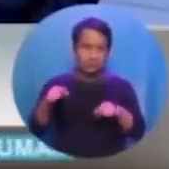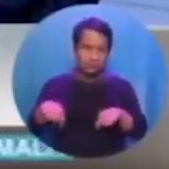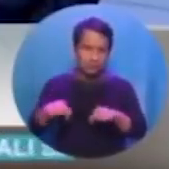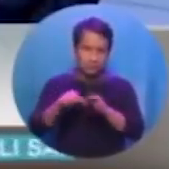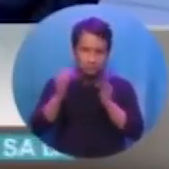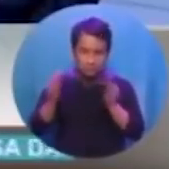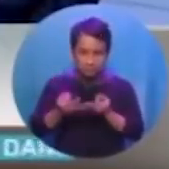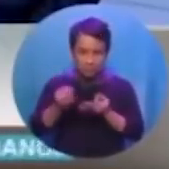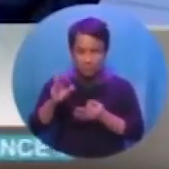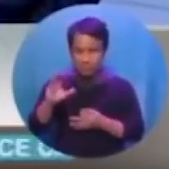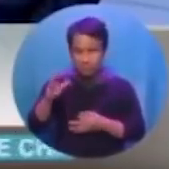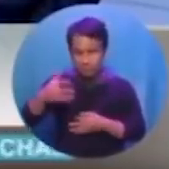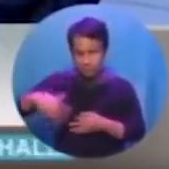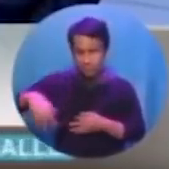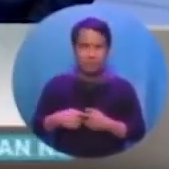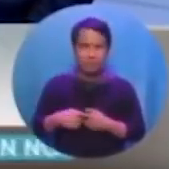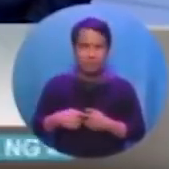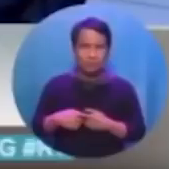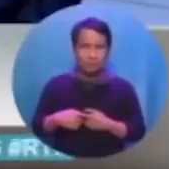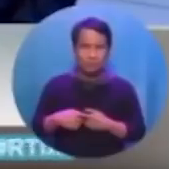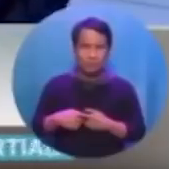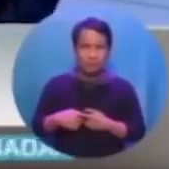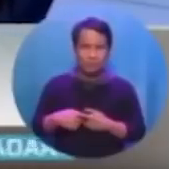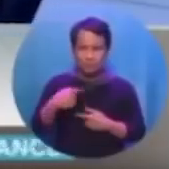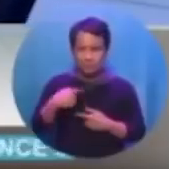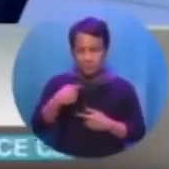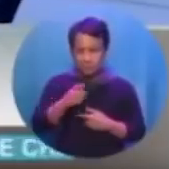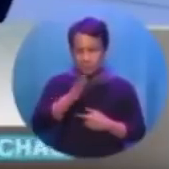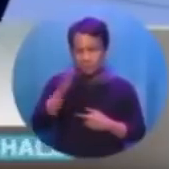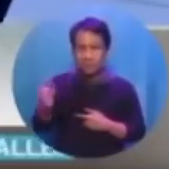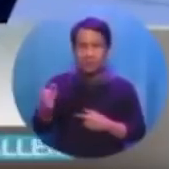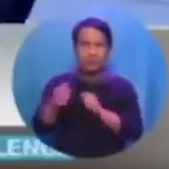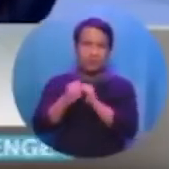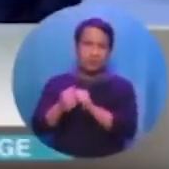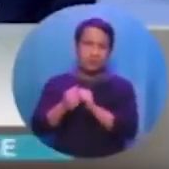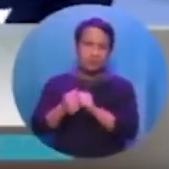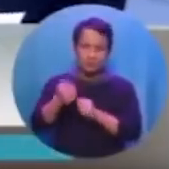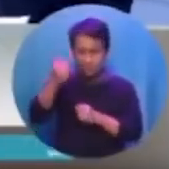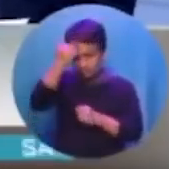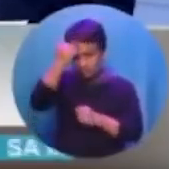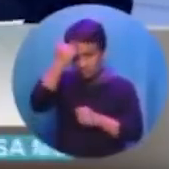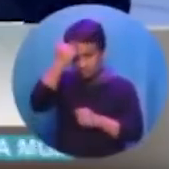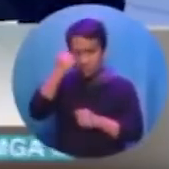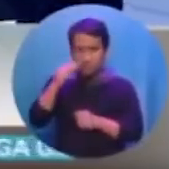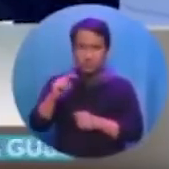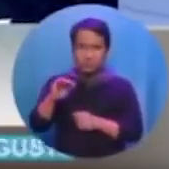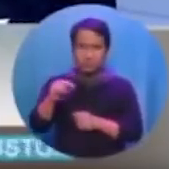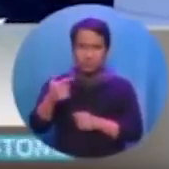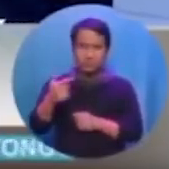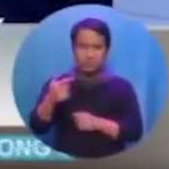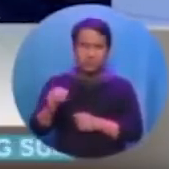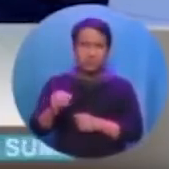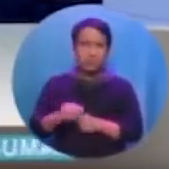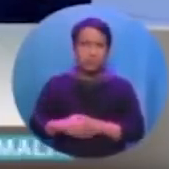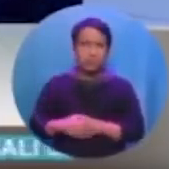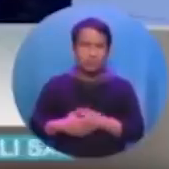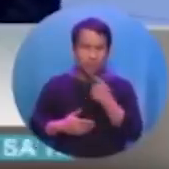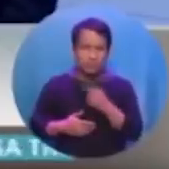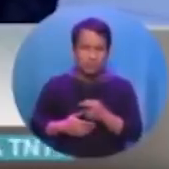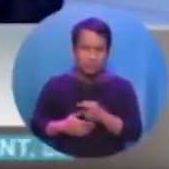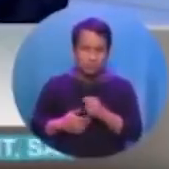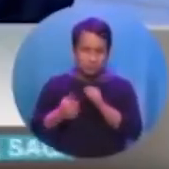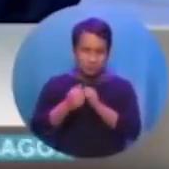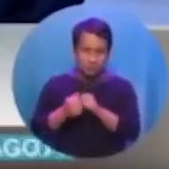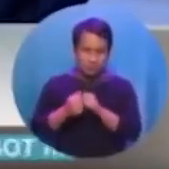dito sa Cagayan, sir, sa probinsya nila. Ang malapitan po ng talaga, yung ninong anak po namin, yung pinakilala mo na kaibigan niya rin po, yung kasama